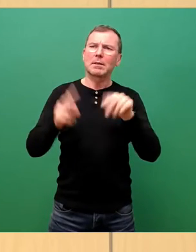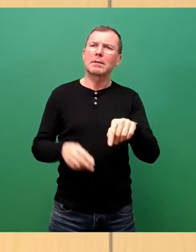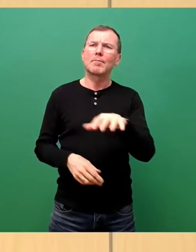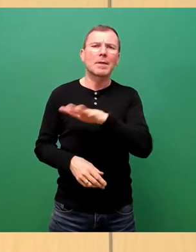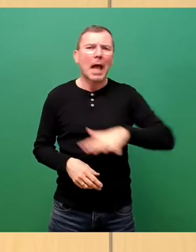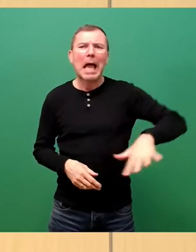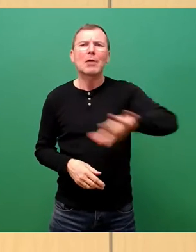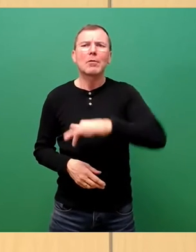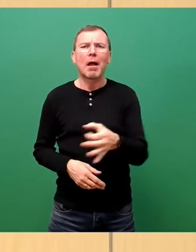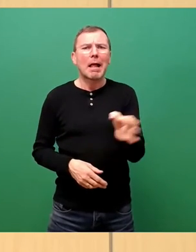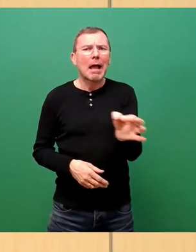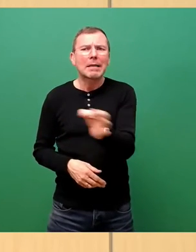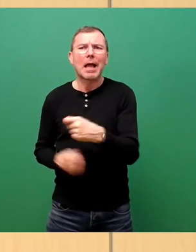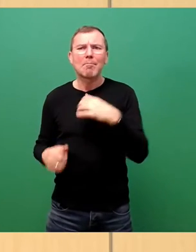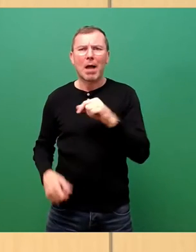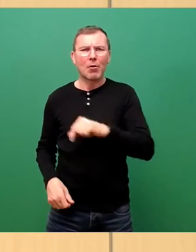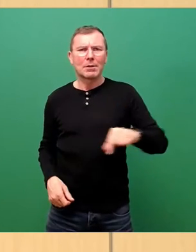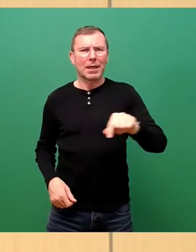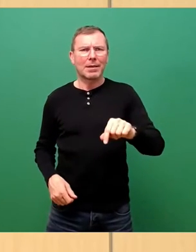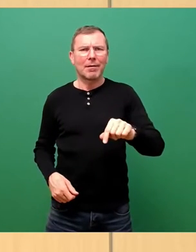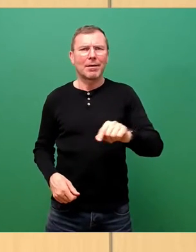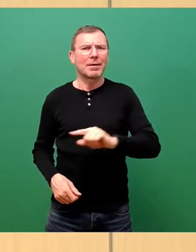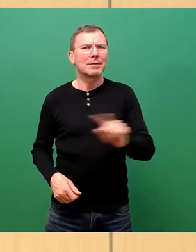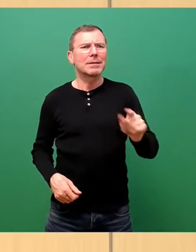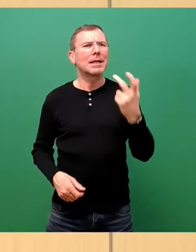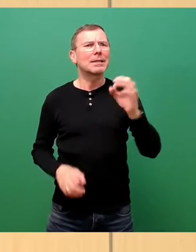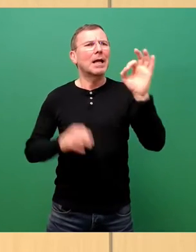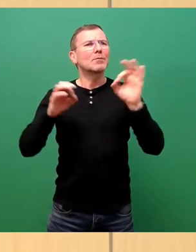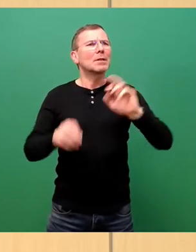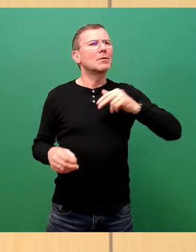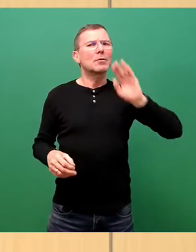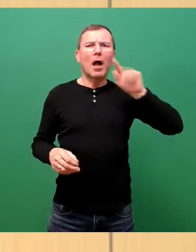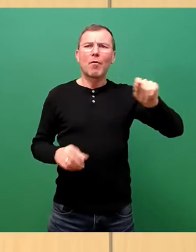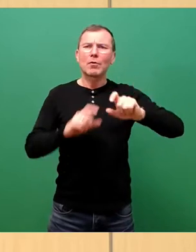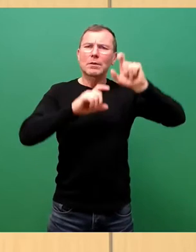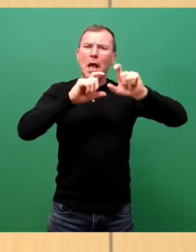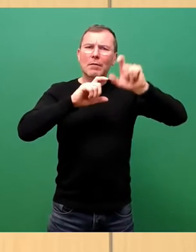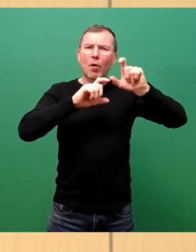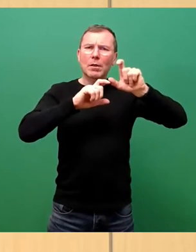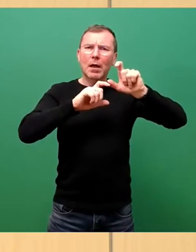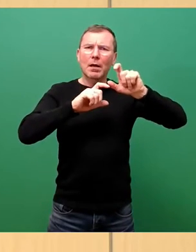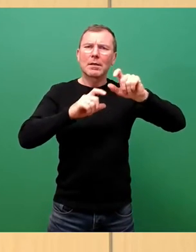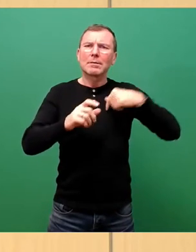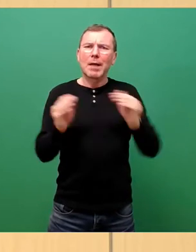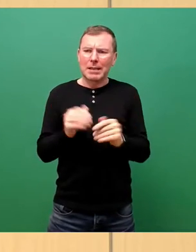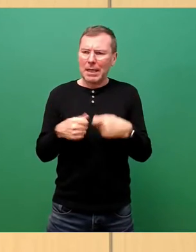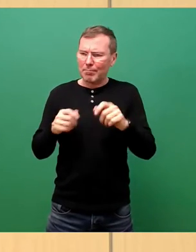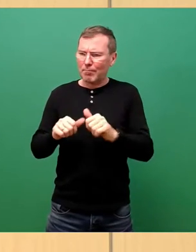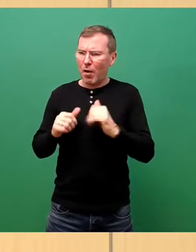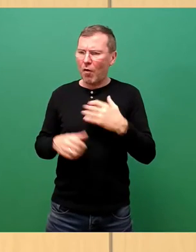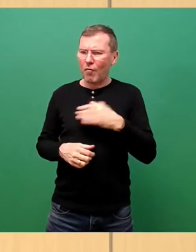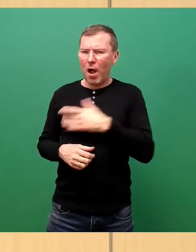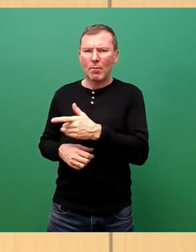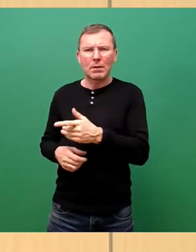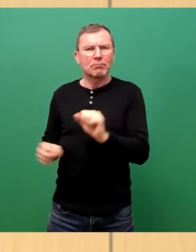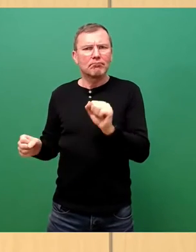Bauträger, die nicht die Möglichkeit haben, diese 30% Sozialwohnungsquote in ihren kleineren Vorhaben abzubilden und gleichzeitig dann auch noch